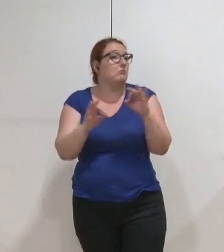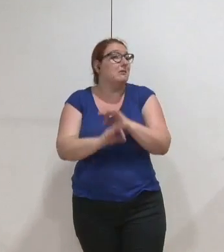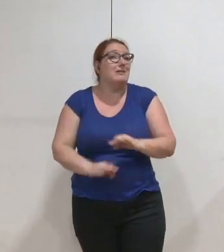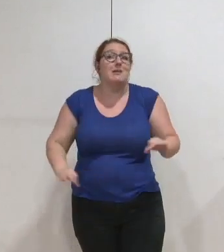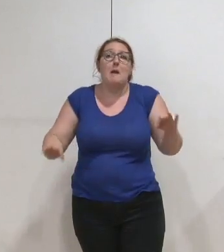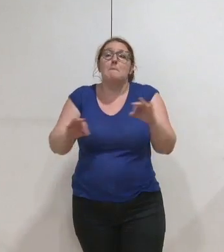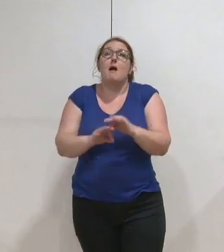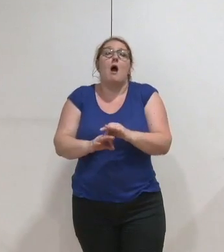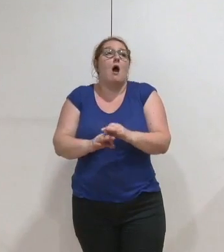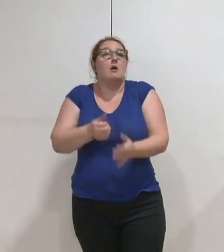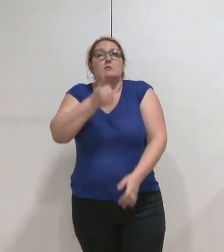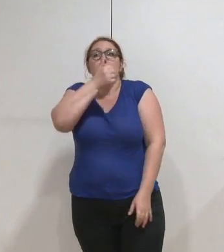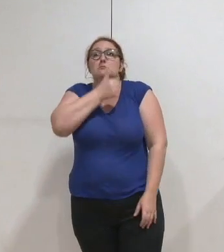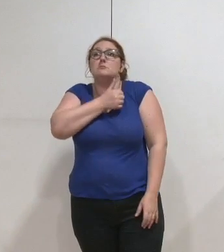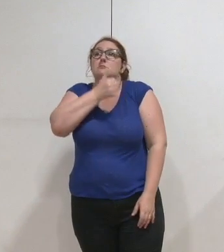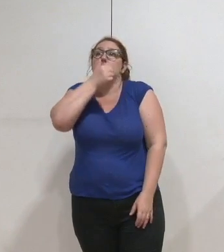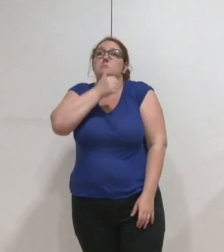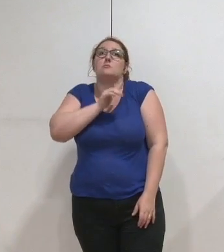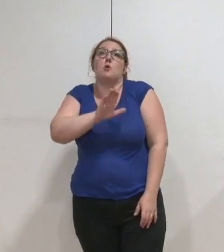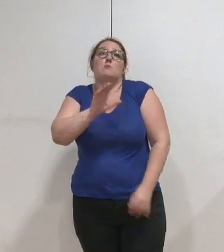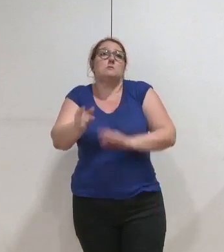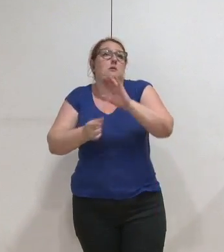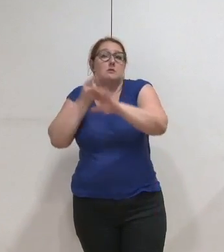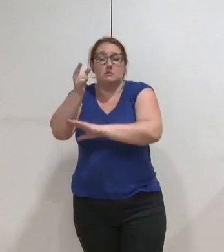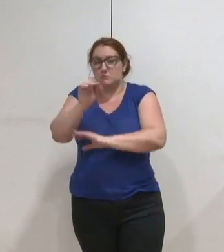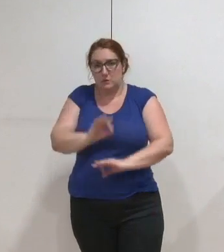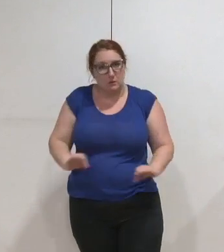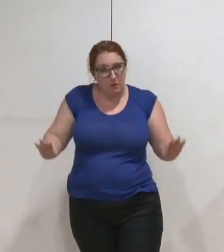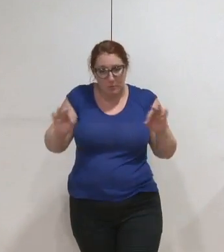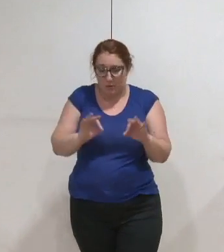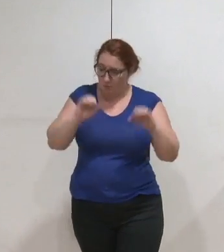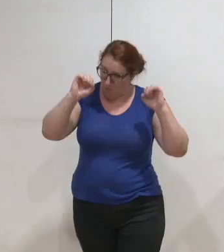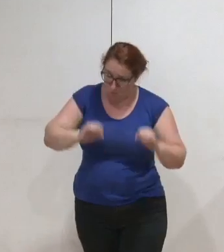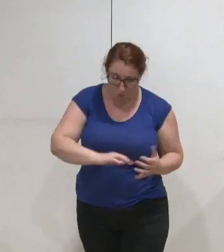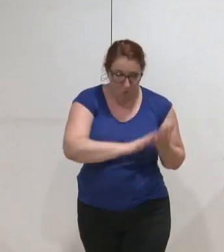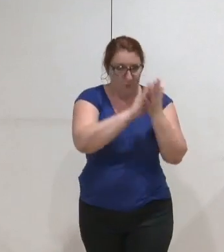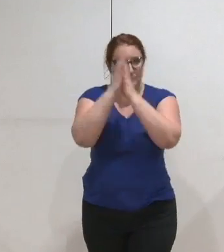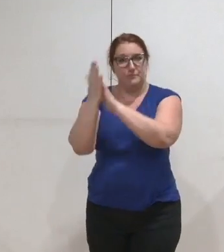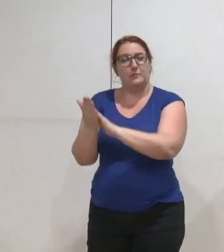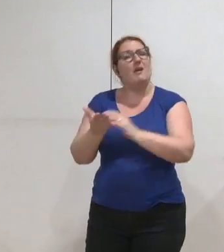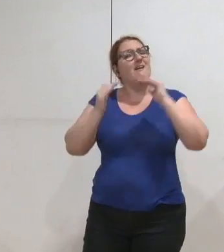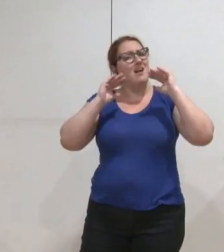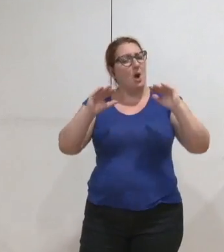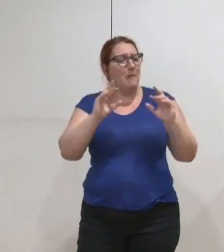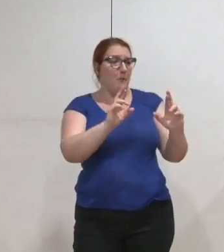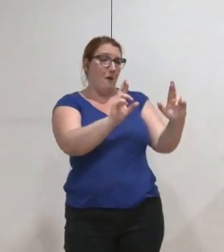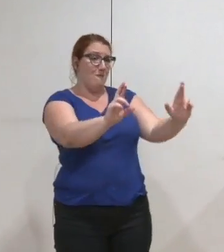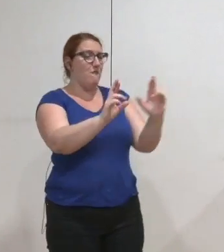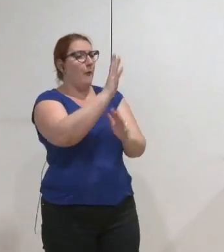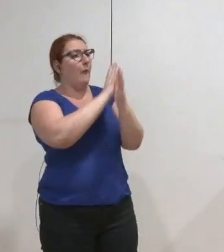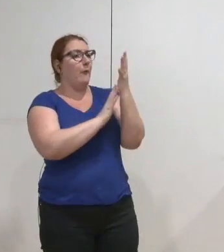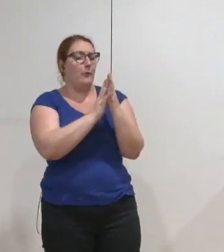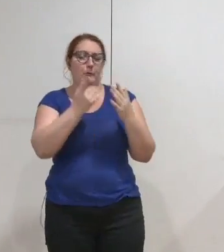une fatalité alors pour autant nous nous abstiendrons sur ce vœu considérant comme nous